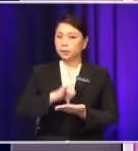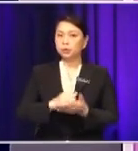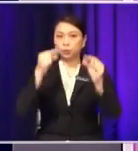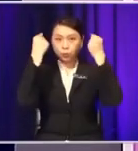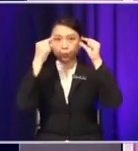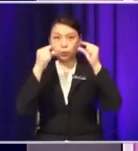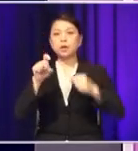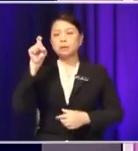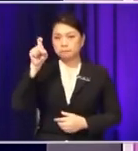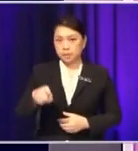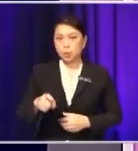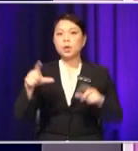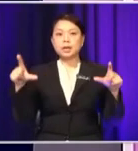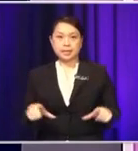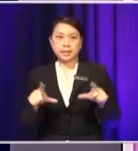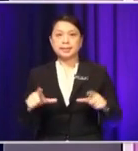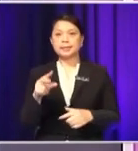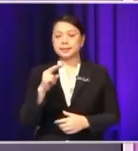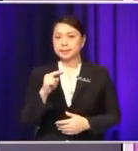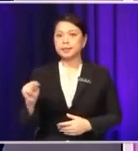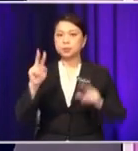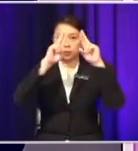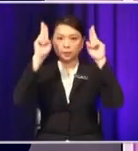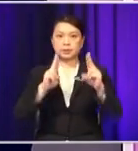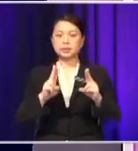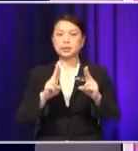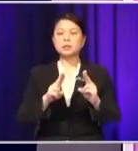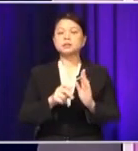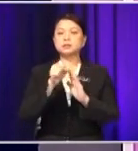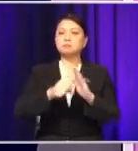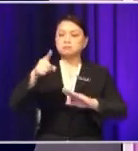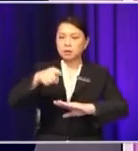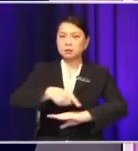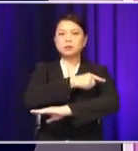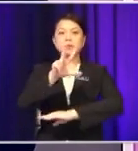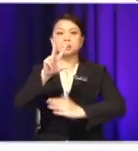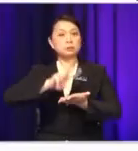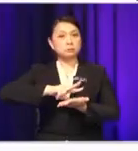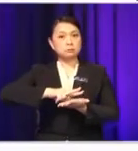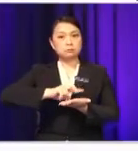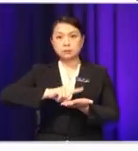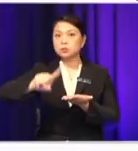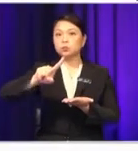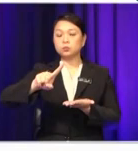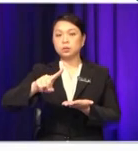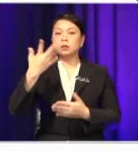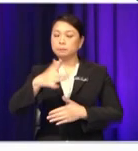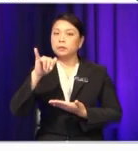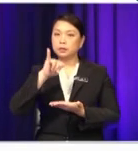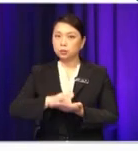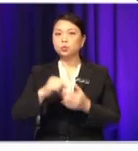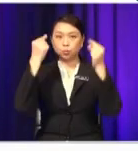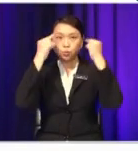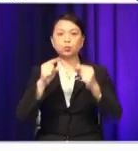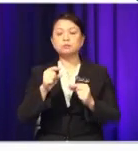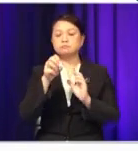biasa, tempoh diberikan pada sekolah selama 3 minggu untuk melaksanakan ujian. Yang kesembilan, selepas itu guru juga dibenarkan